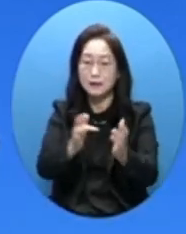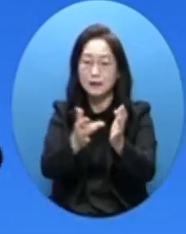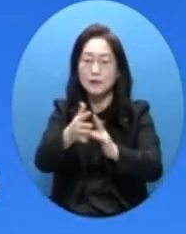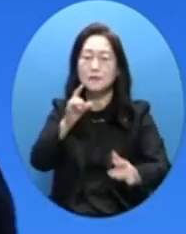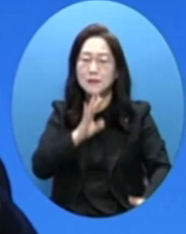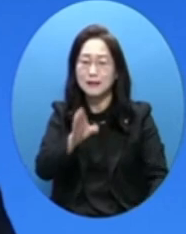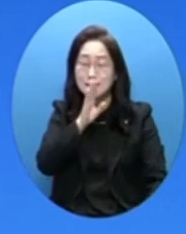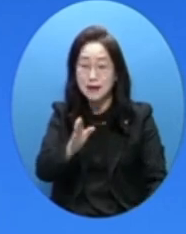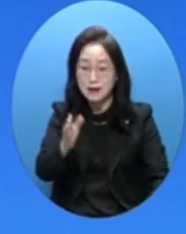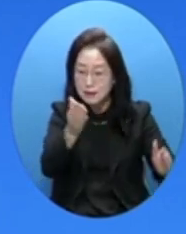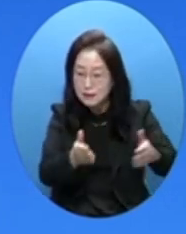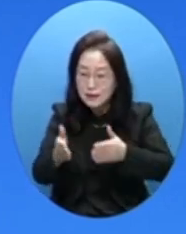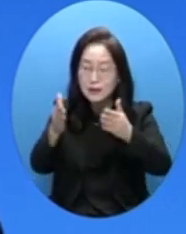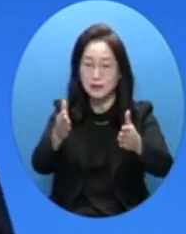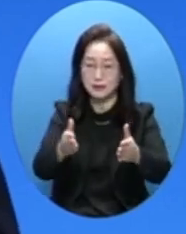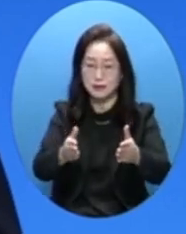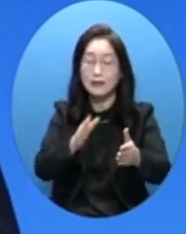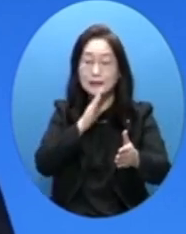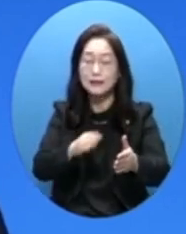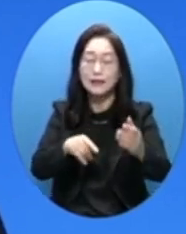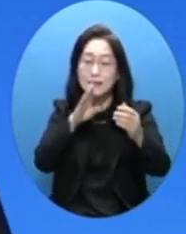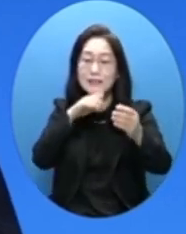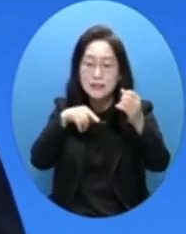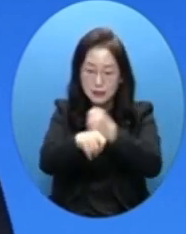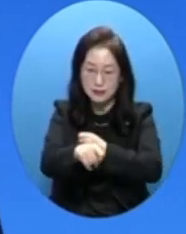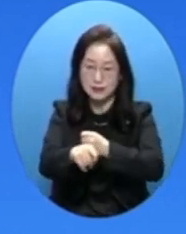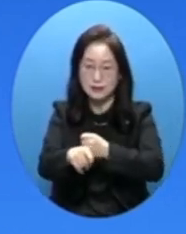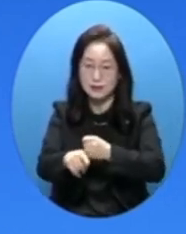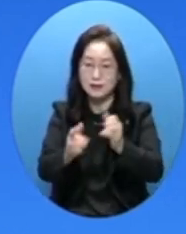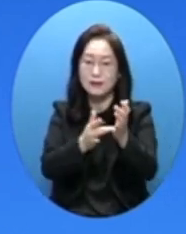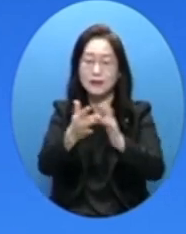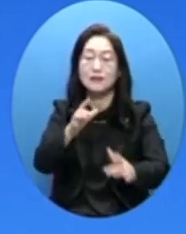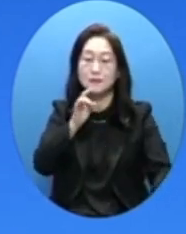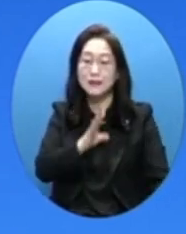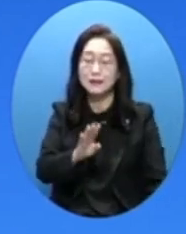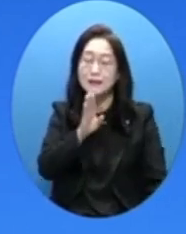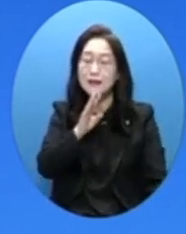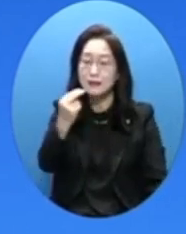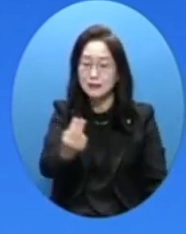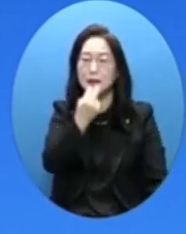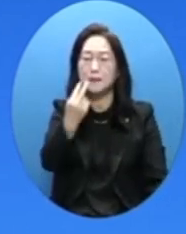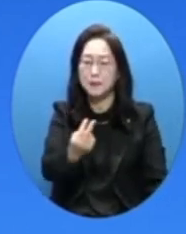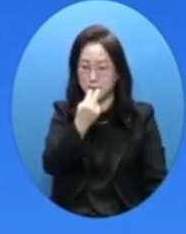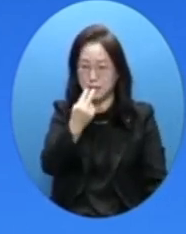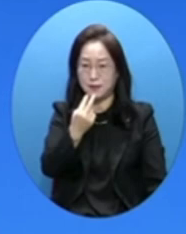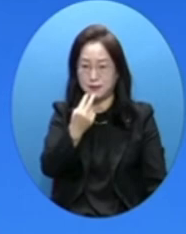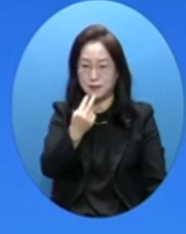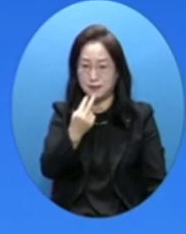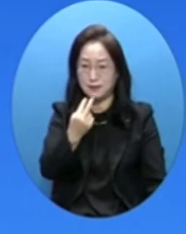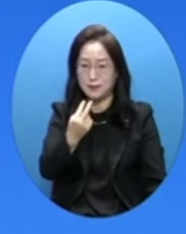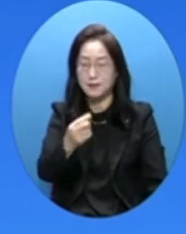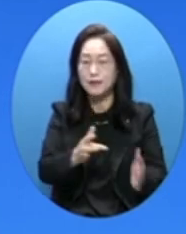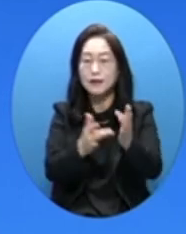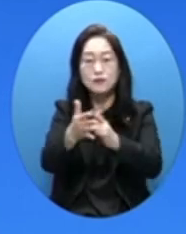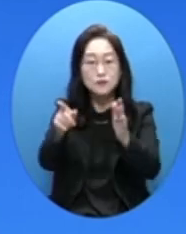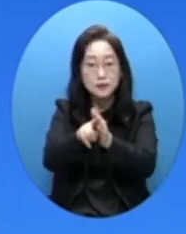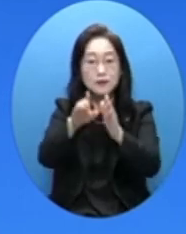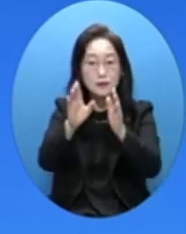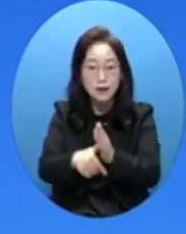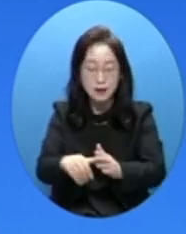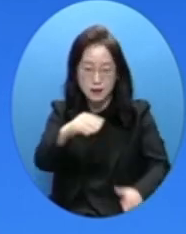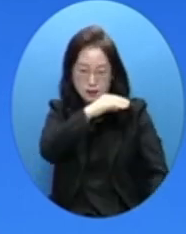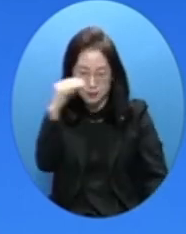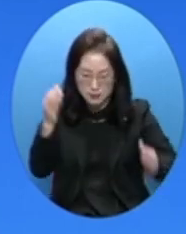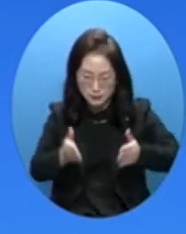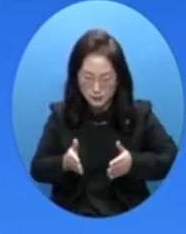참된 길이 되시고 예수님만이 참된 진리가 되시고 예수님만이 참된 생명이 되시는 것입니다. 예수를 믿을 때 우리가 바른 길을 가게